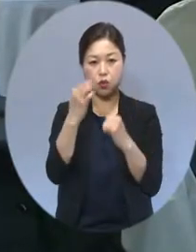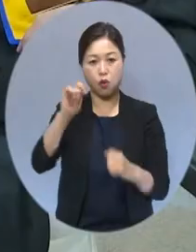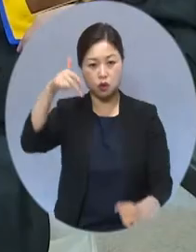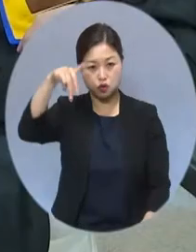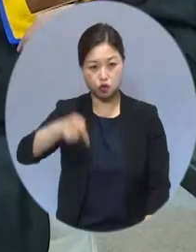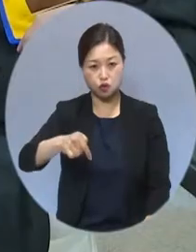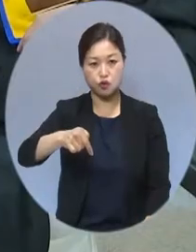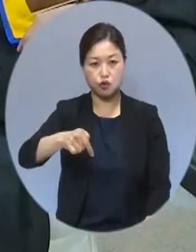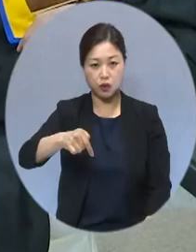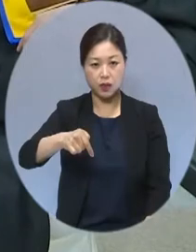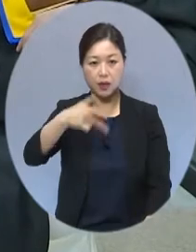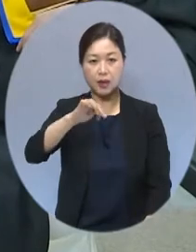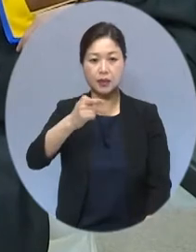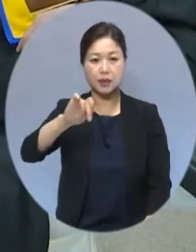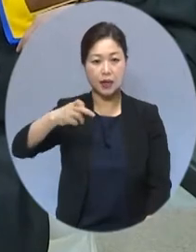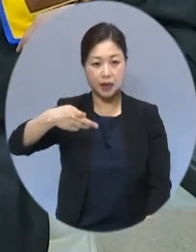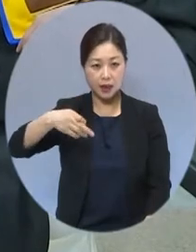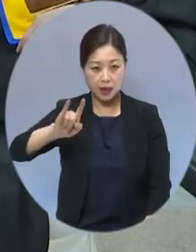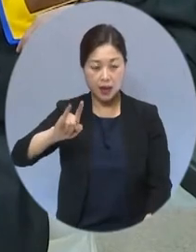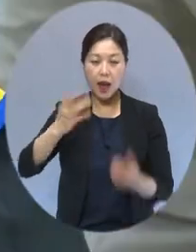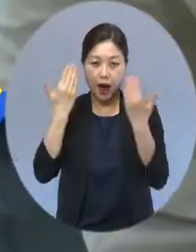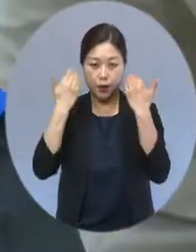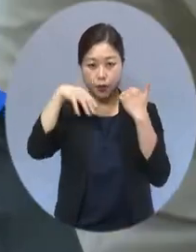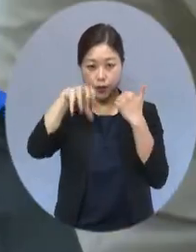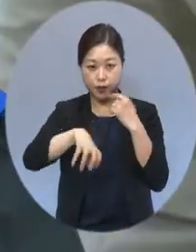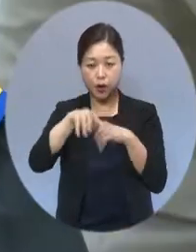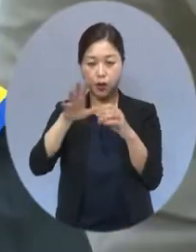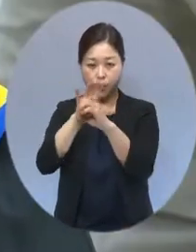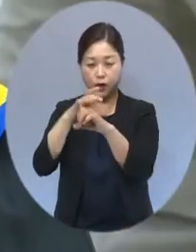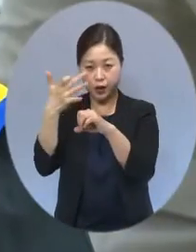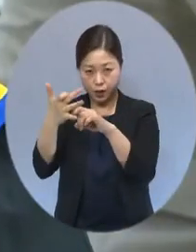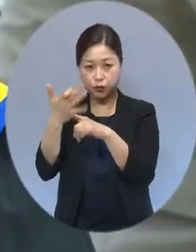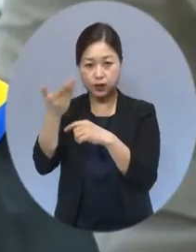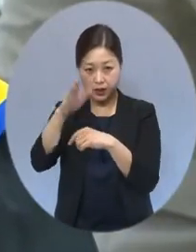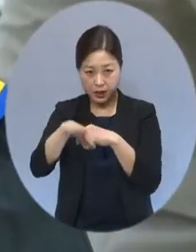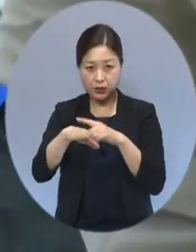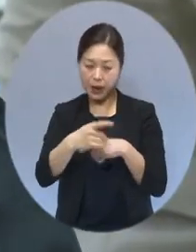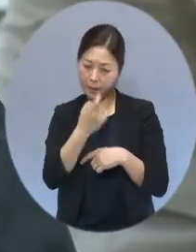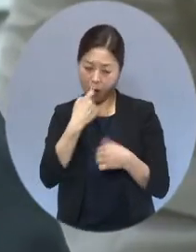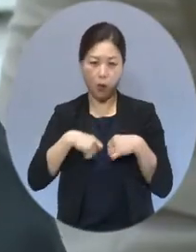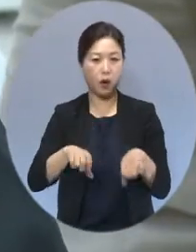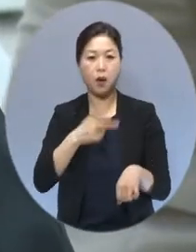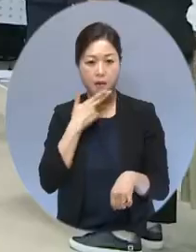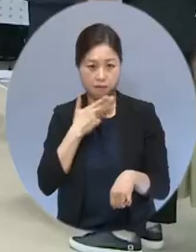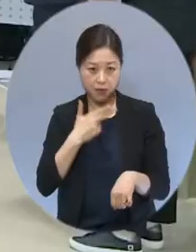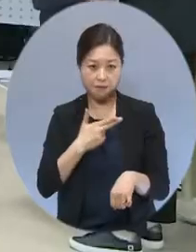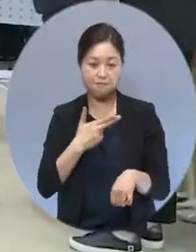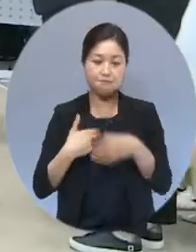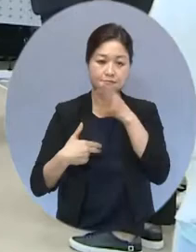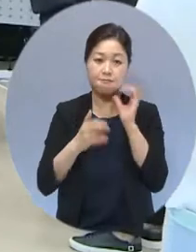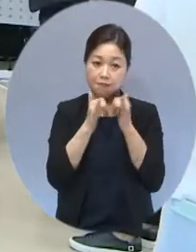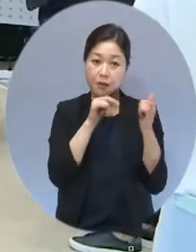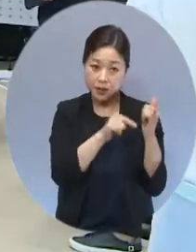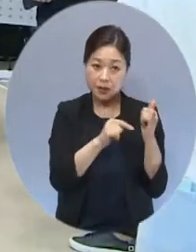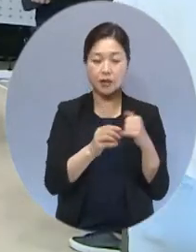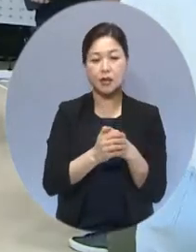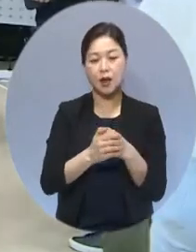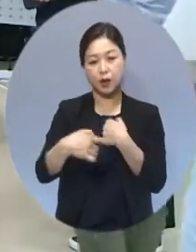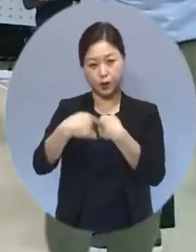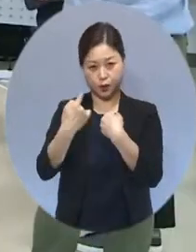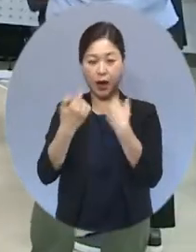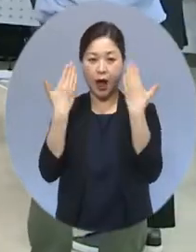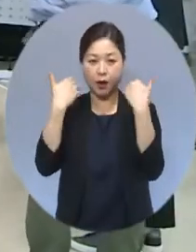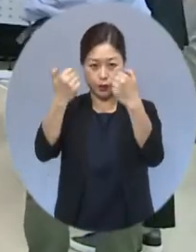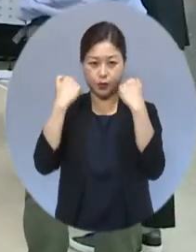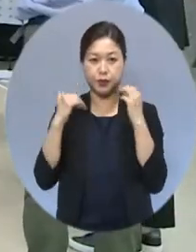완주 진달래 학교에서 코로나19 상황 속에서도 배움의 열정을 놓지 않은 어르신들이 초등학력 인정